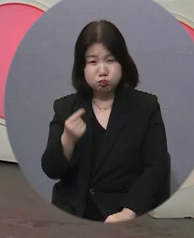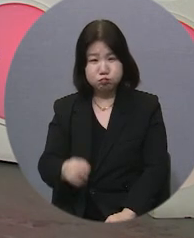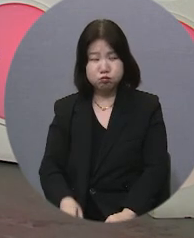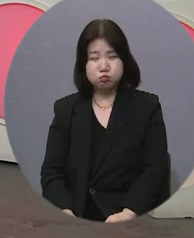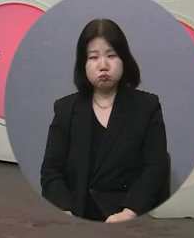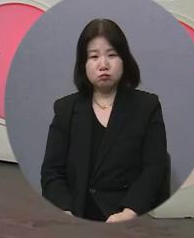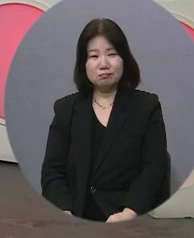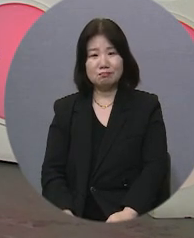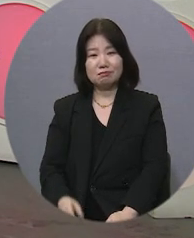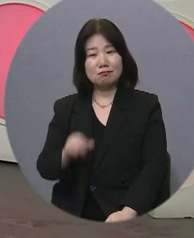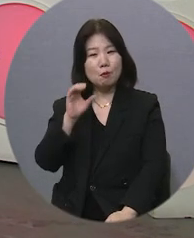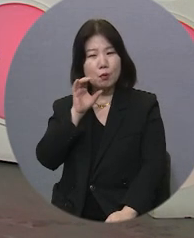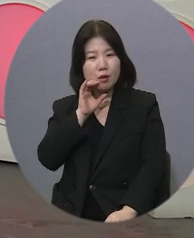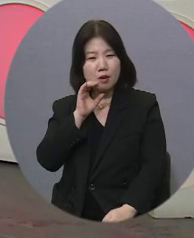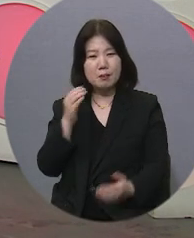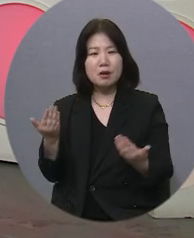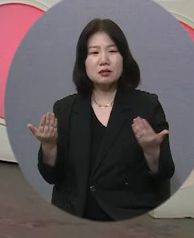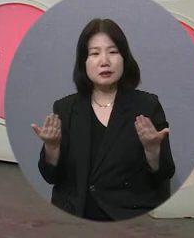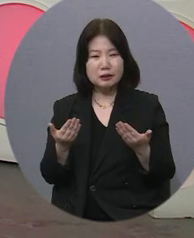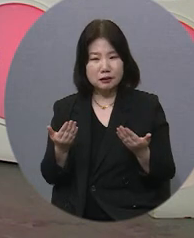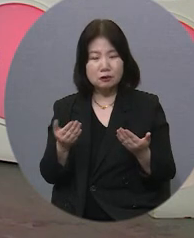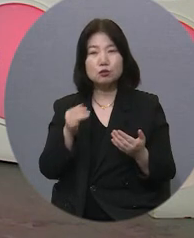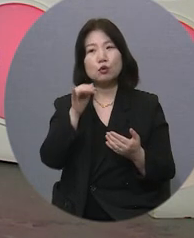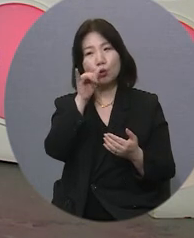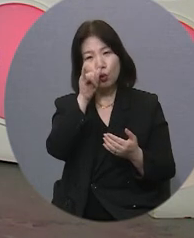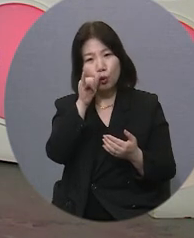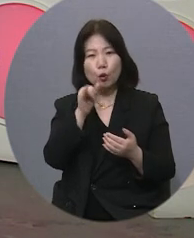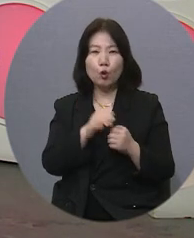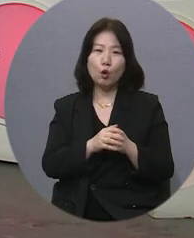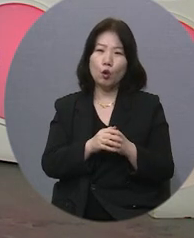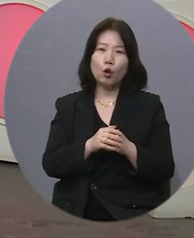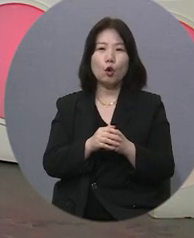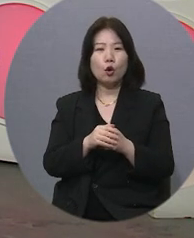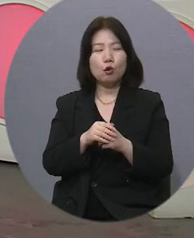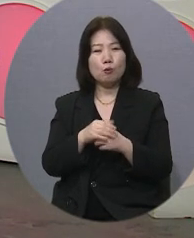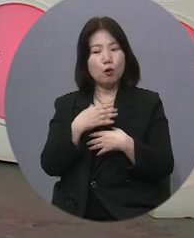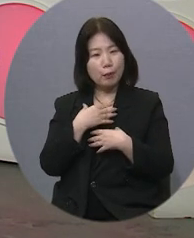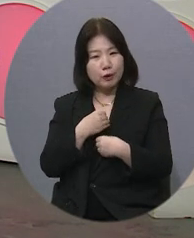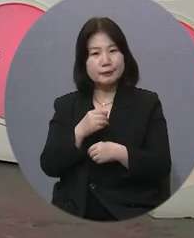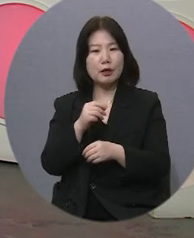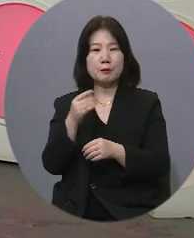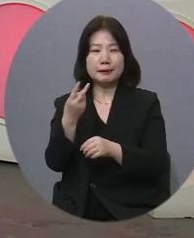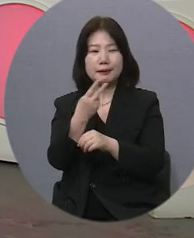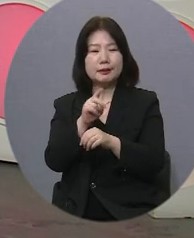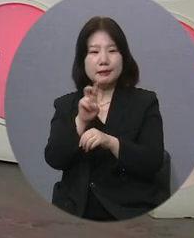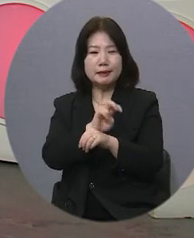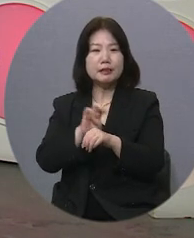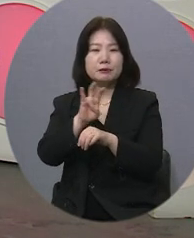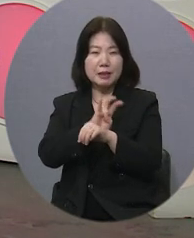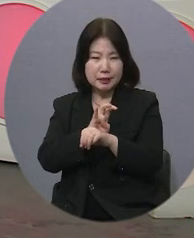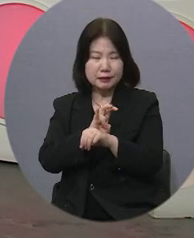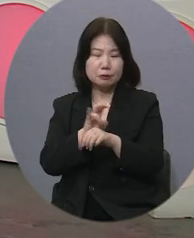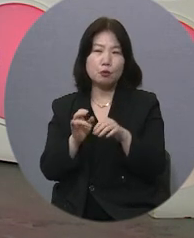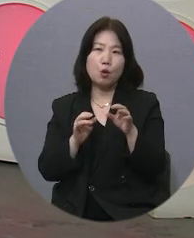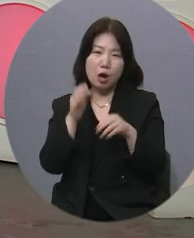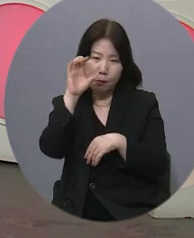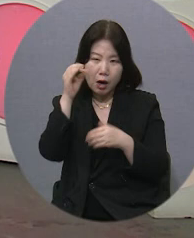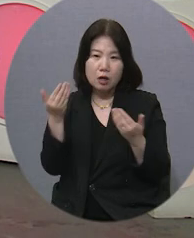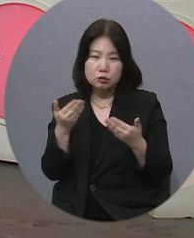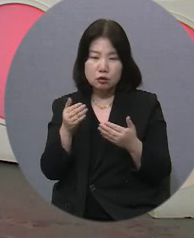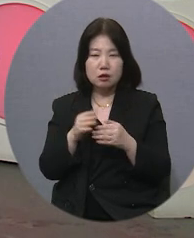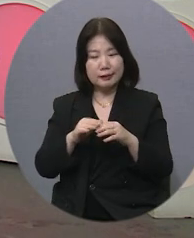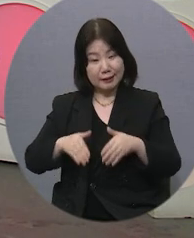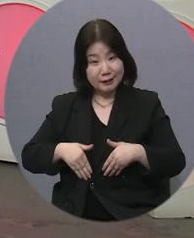일하는 알바들 커피숍이나 이런 데 일하는 알바들도 있을 것이고 또 편의점 알바도 있을 것이고 많은데 진짜 이런 그 따뜻한 내용처럼 그